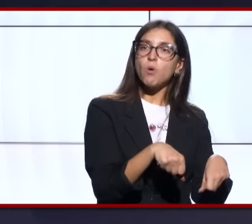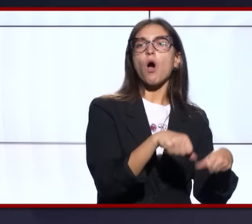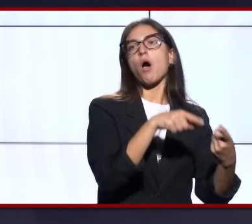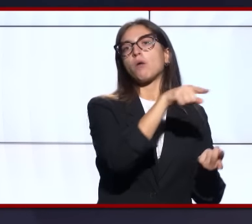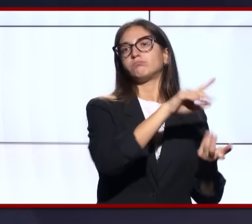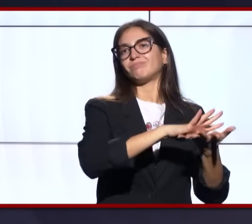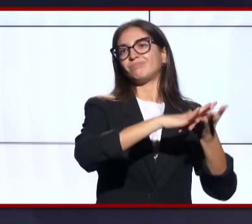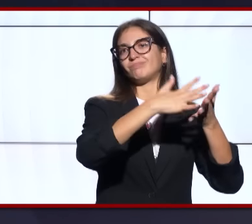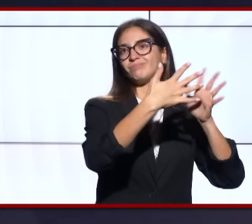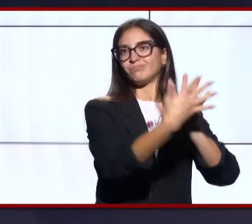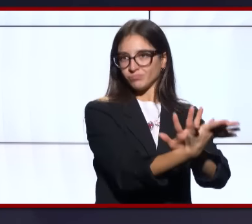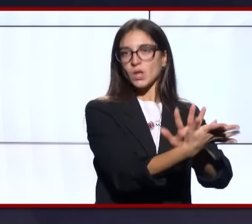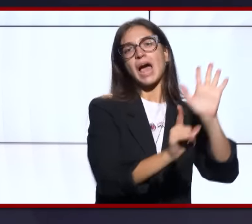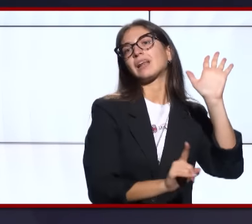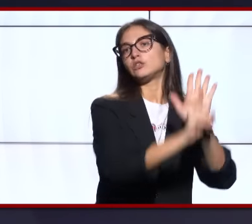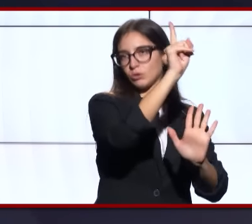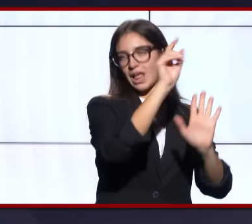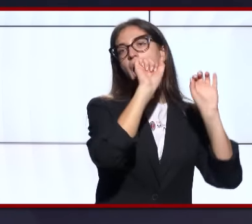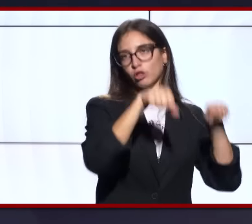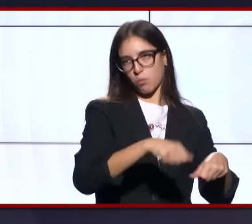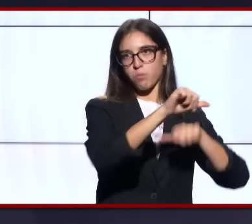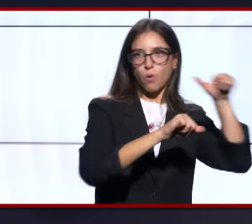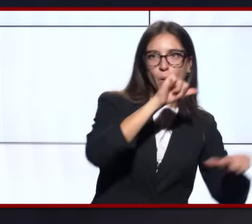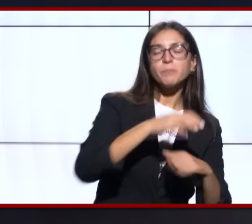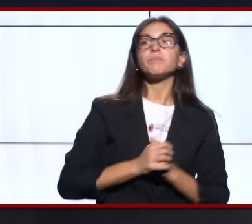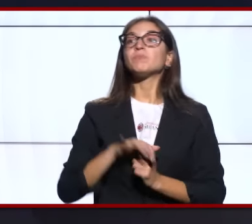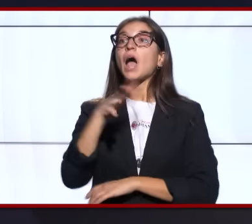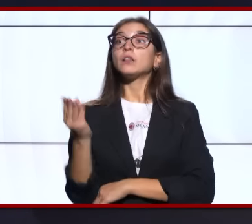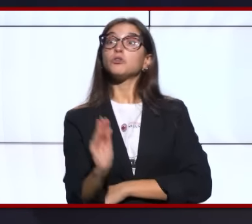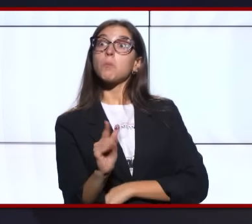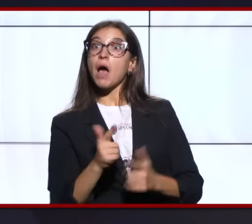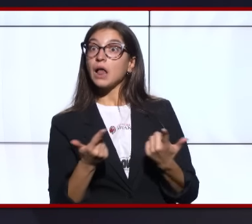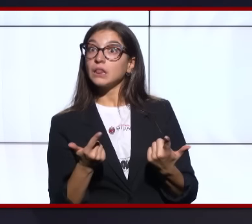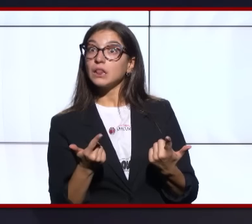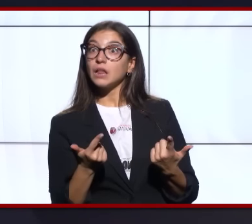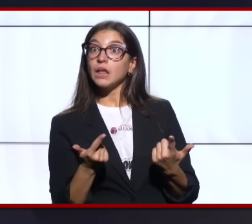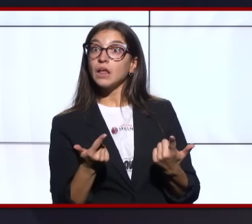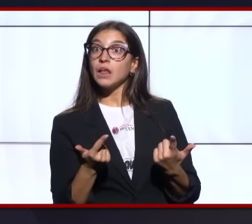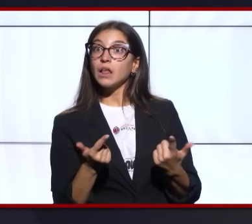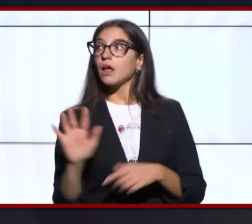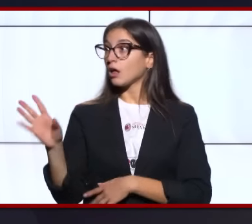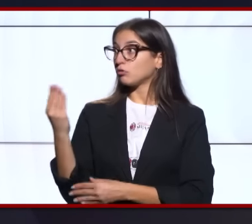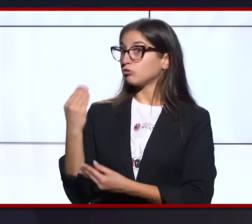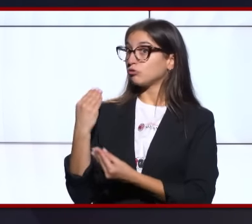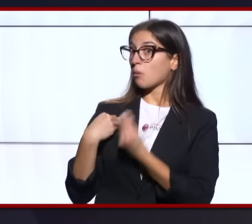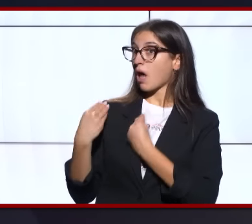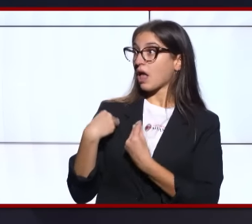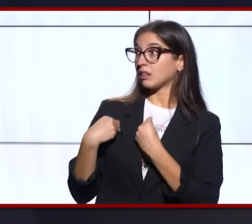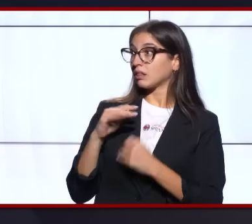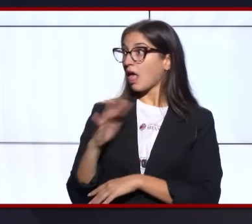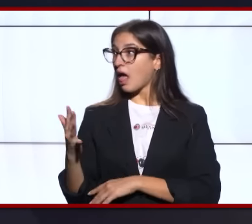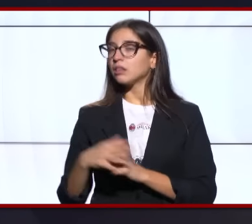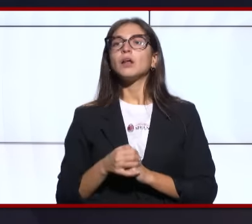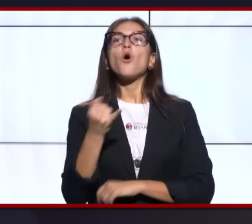decidere di partita Se non ci sono altre domande Facciamo che sono Non lo so facciamo